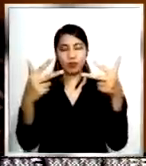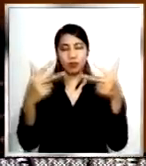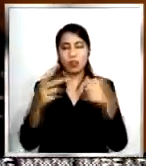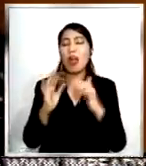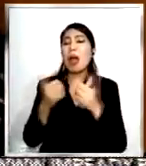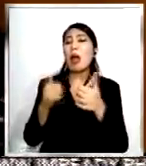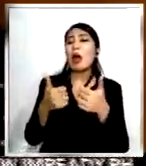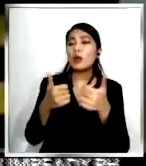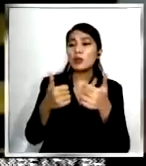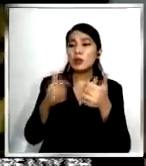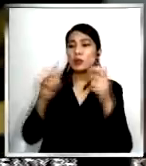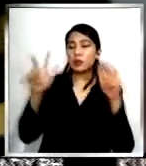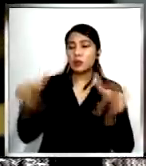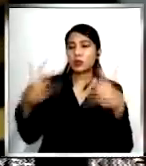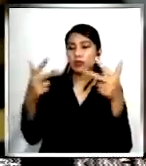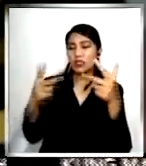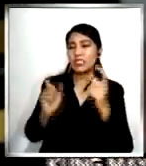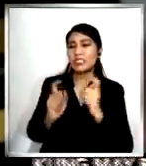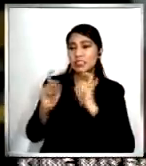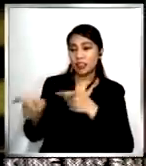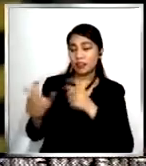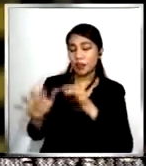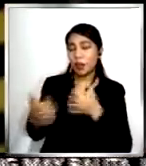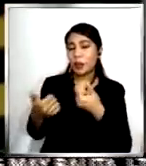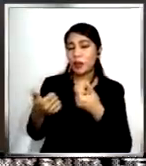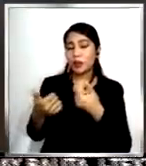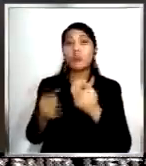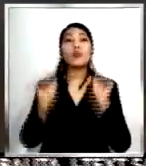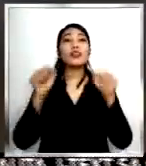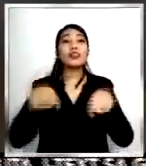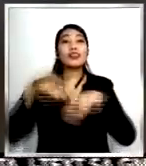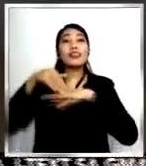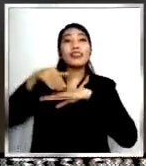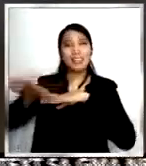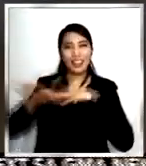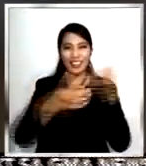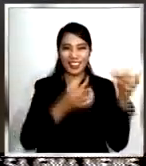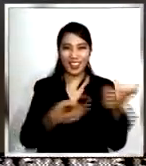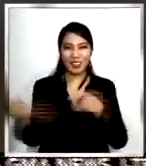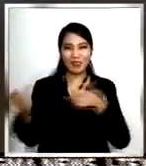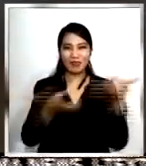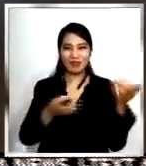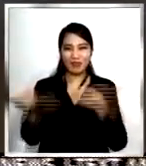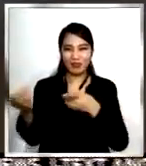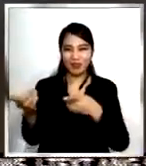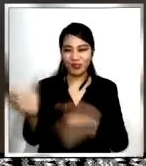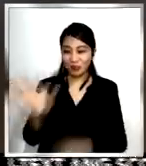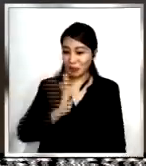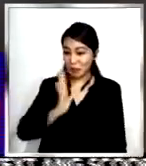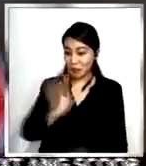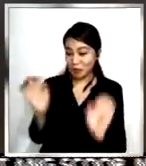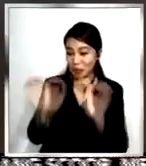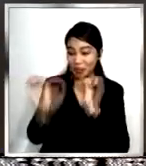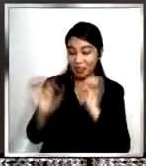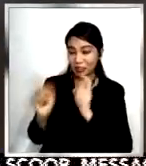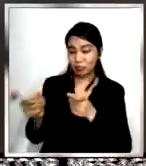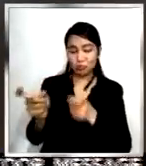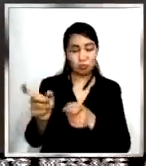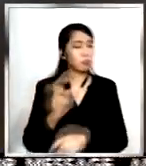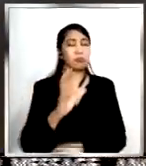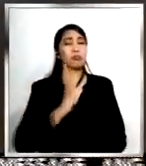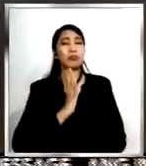mga gift? Pwede naman po, padala. Okay lang sa'yo, wala kang gift? Hmm. Ano ba important?